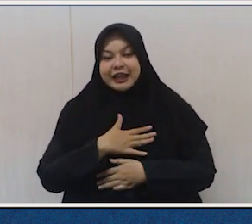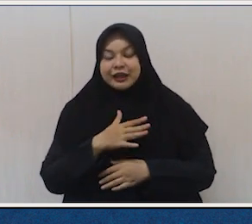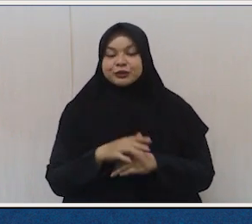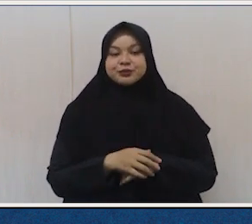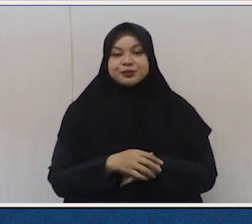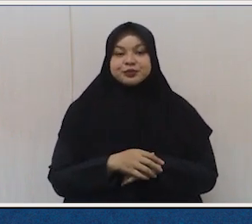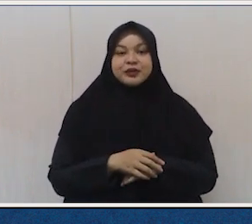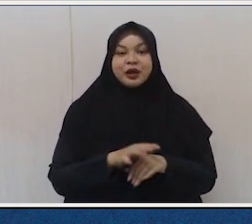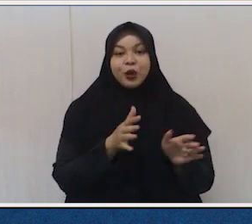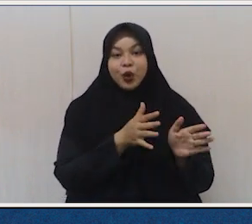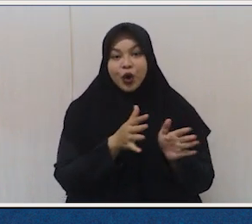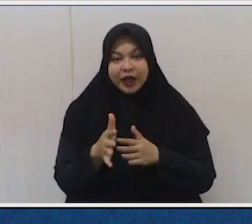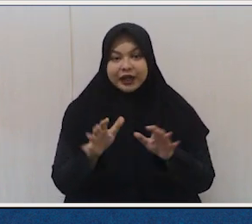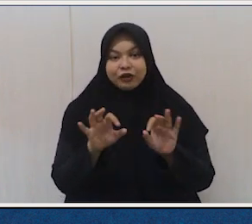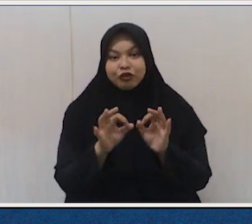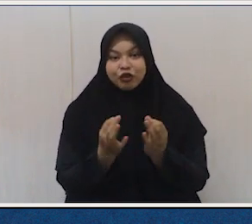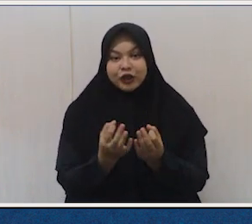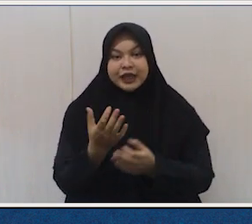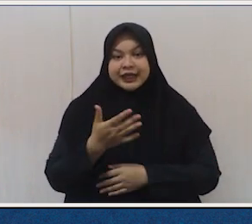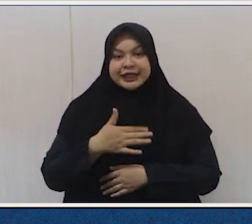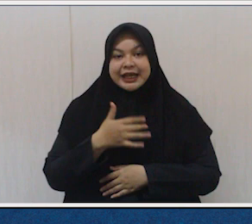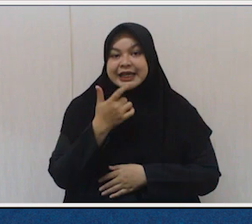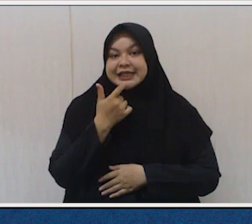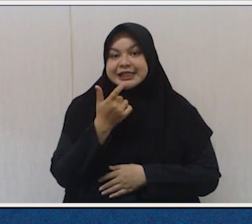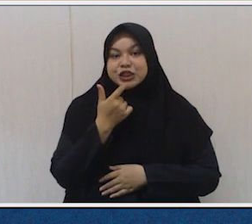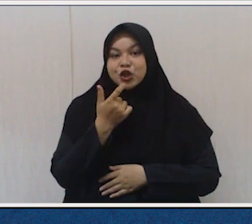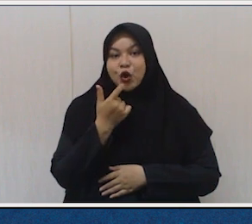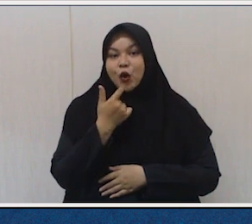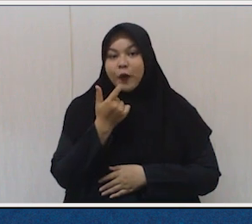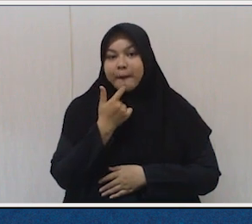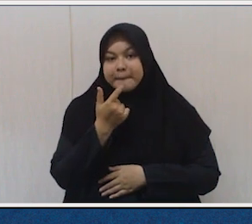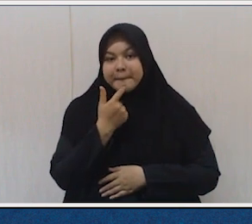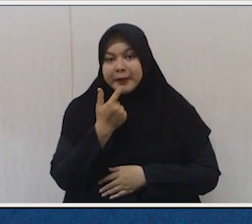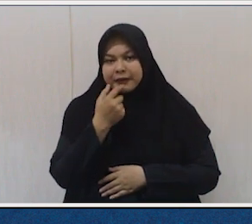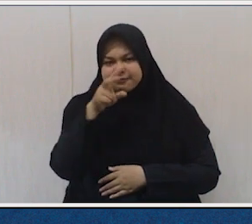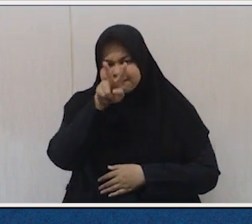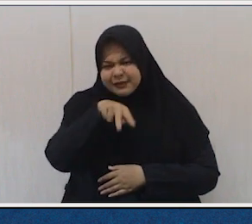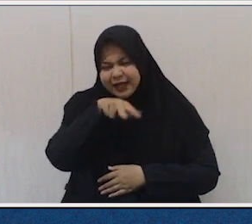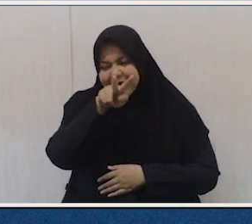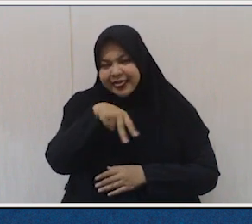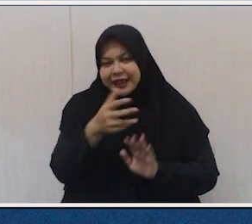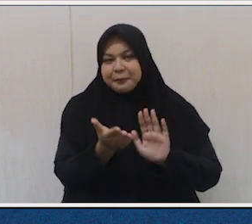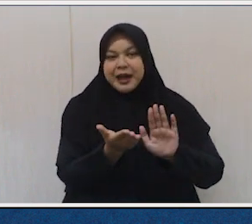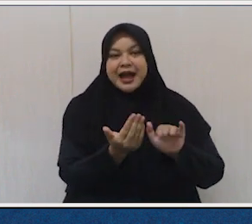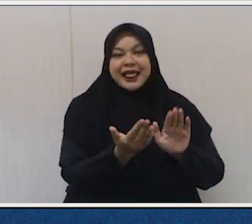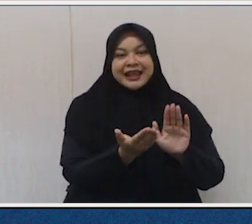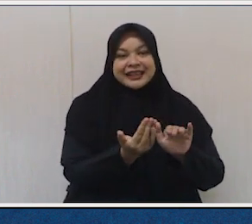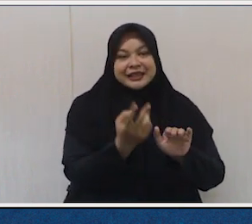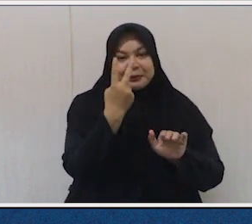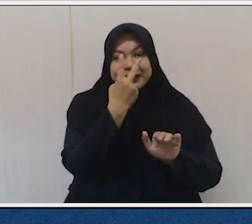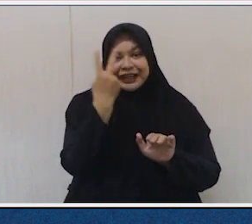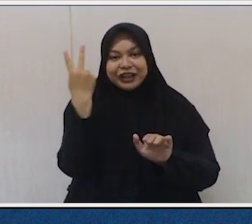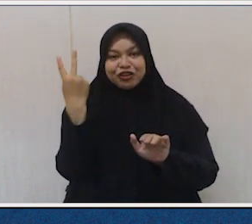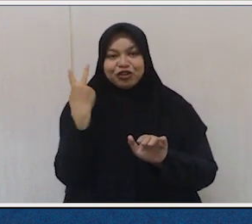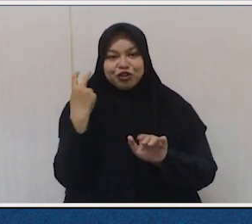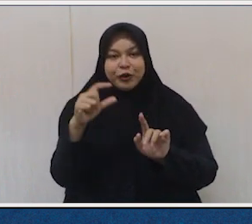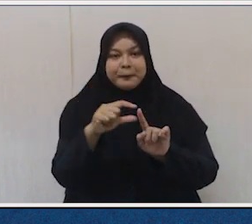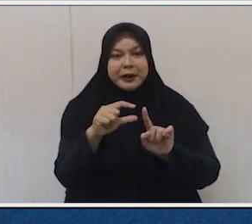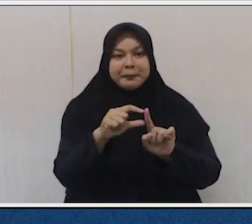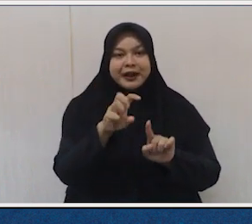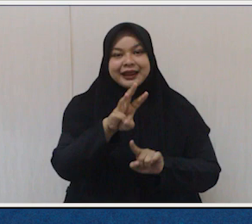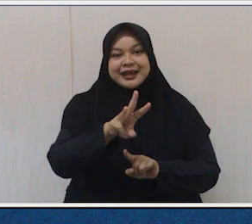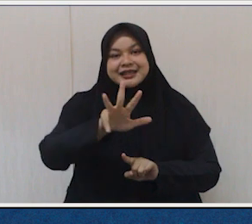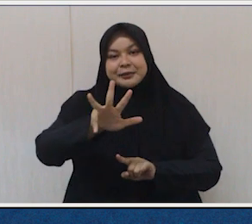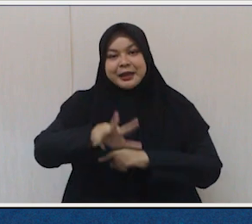forum kita ini Mas Fajri kita akan coba menapaktilasi k ya advokasi PP 39 tahun 2020 gitu ya